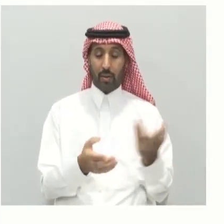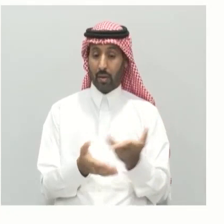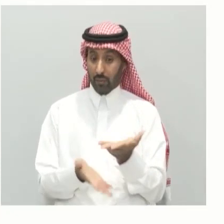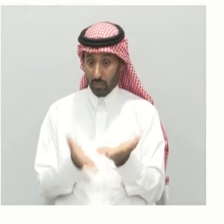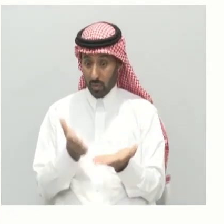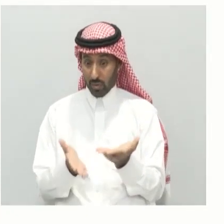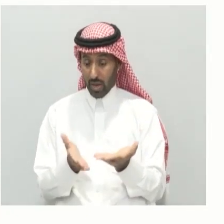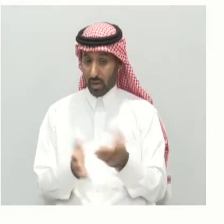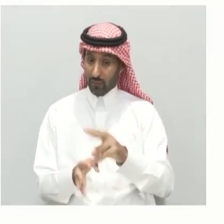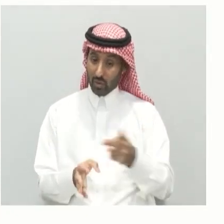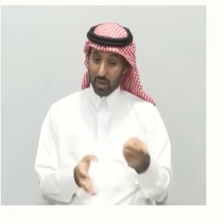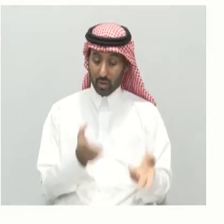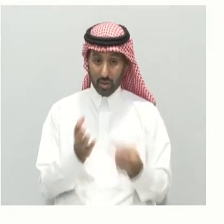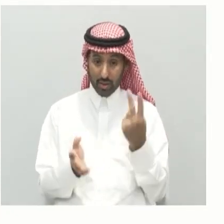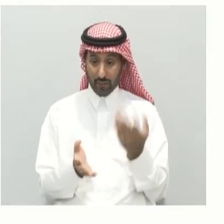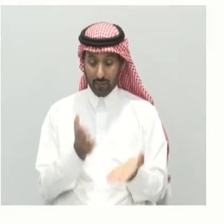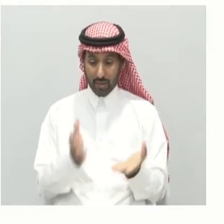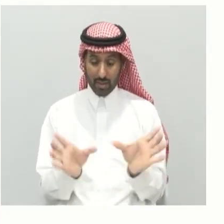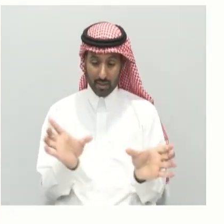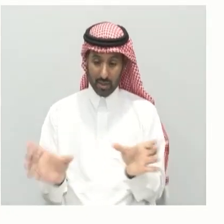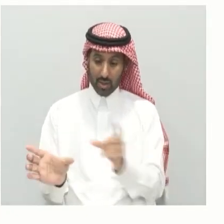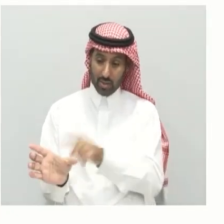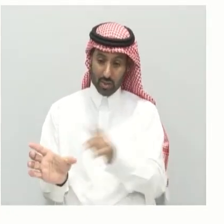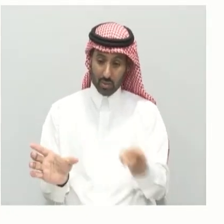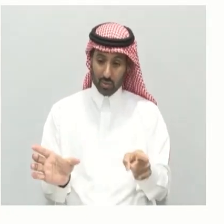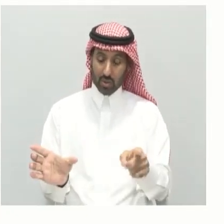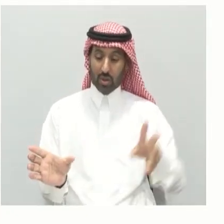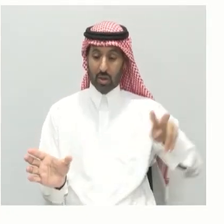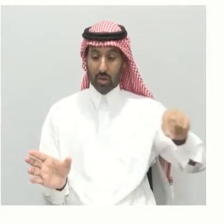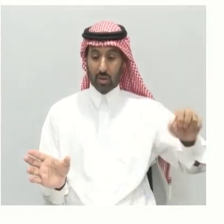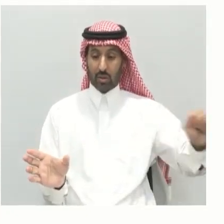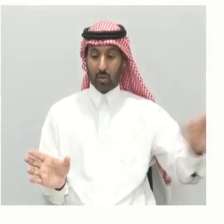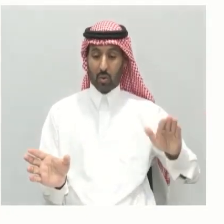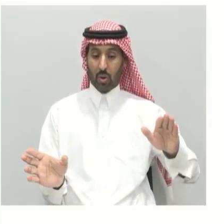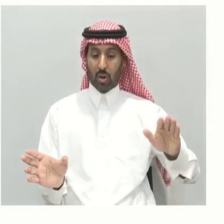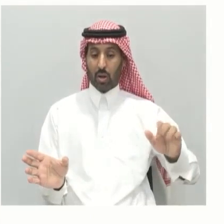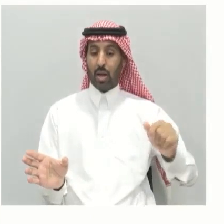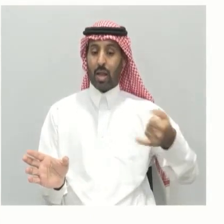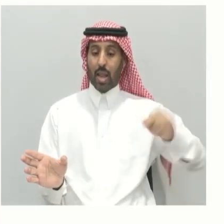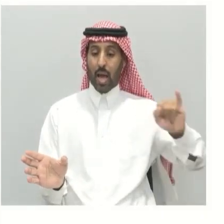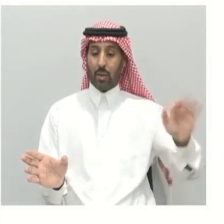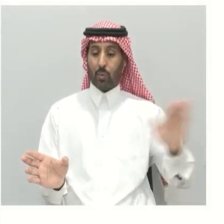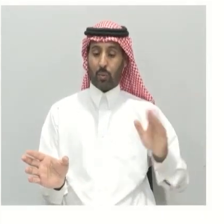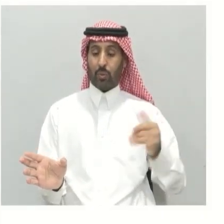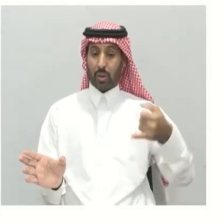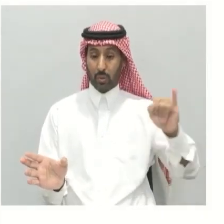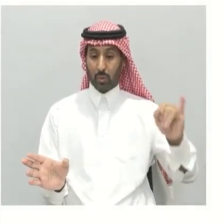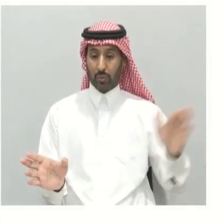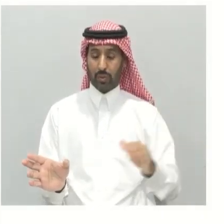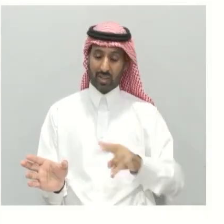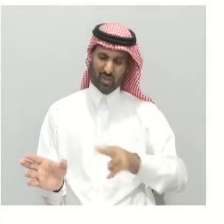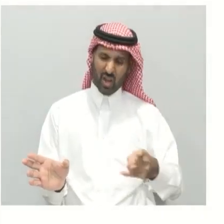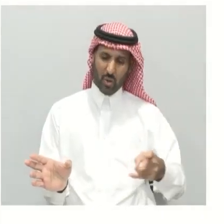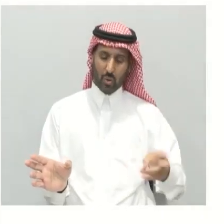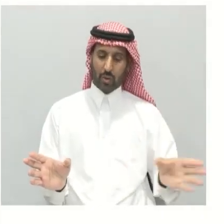مقدار في تغيرين حدثوا عندي وين على على النيترو على الصوديوم وعلى اليود على اليود